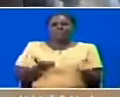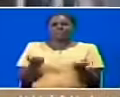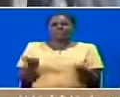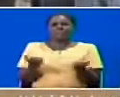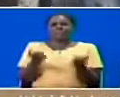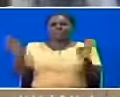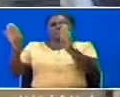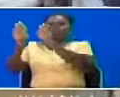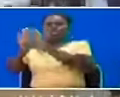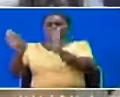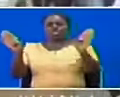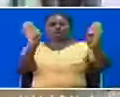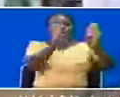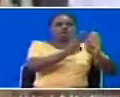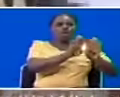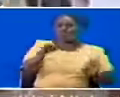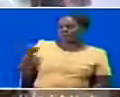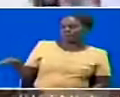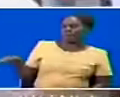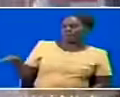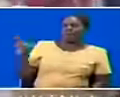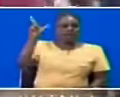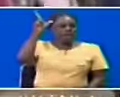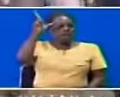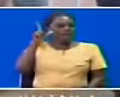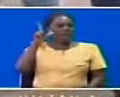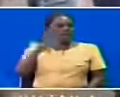forced to close their business early. Elvis Kosgei, KT News.